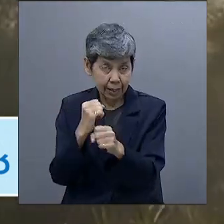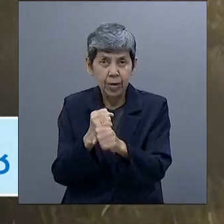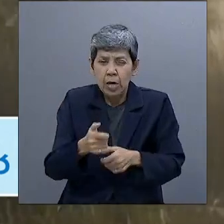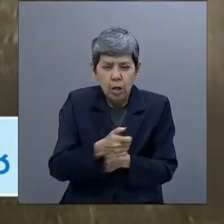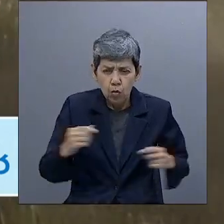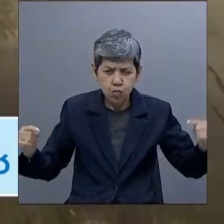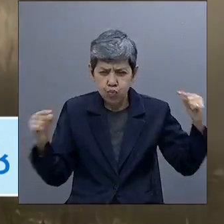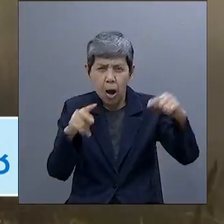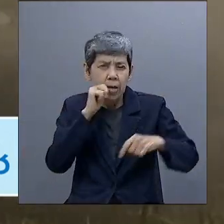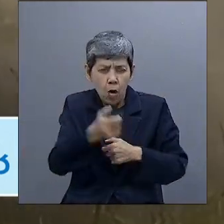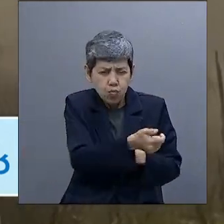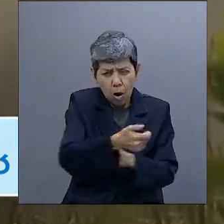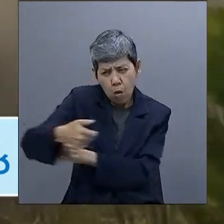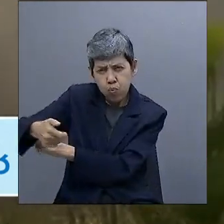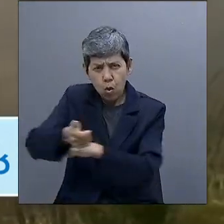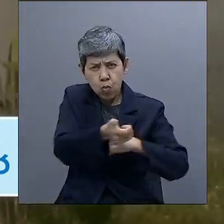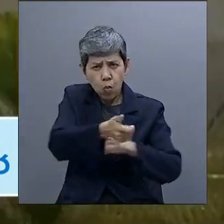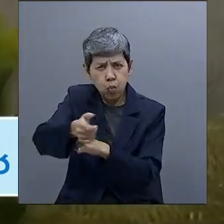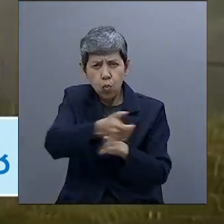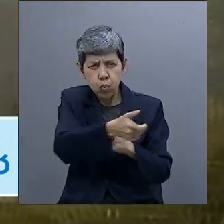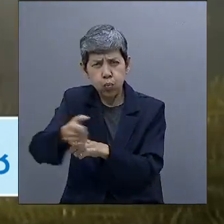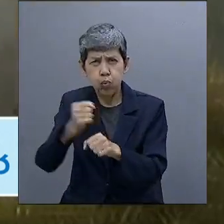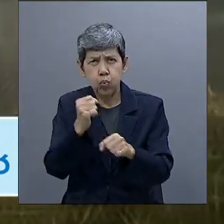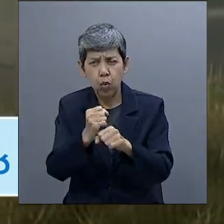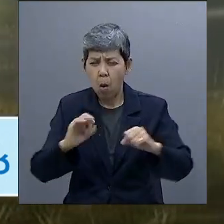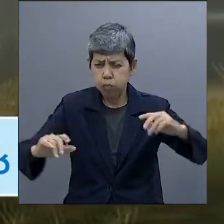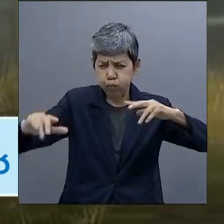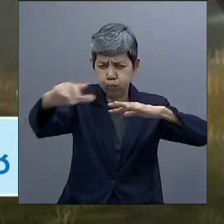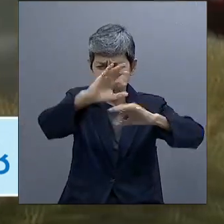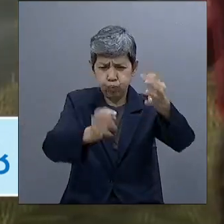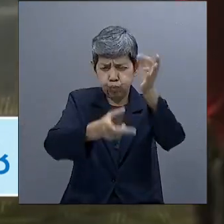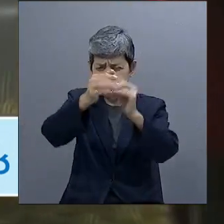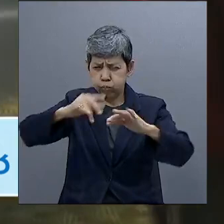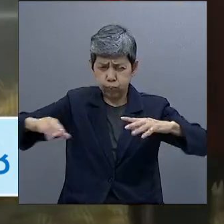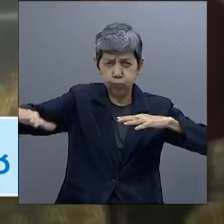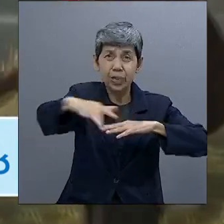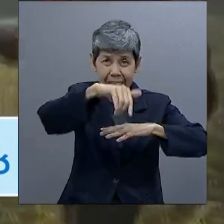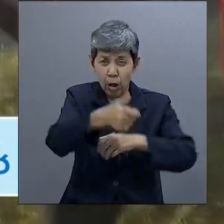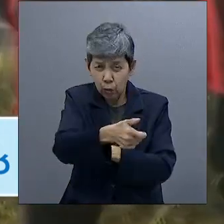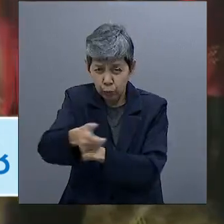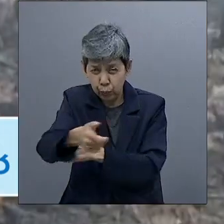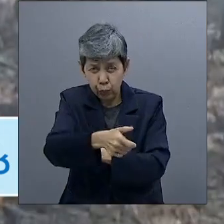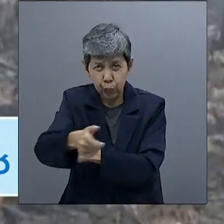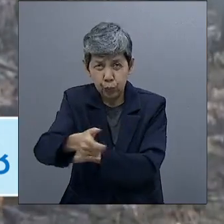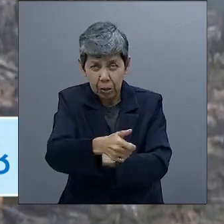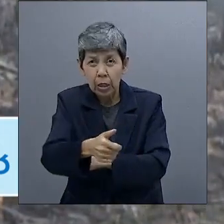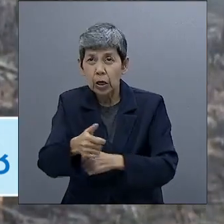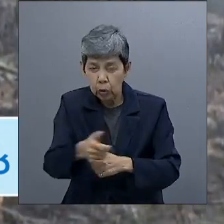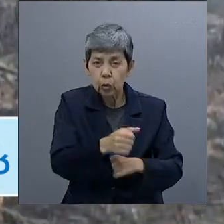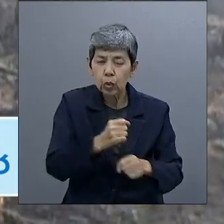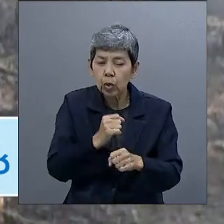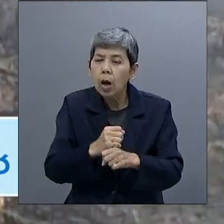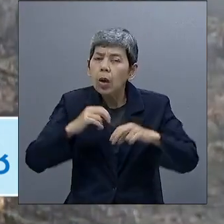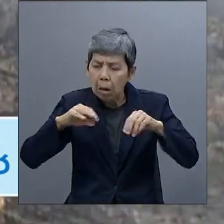น้ำเลี้ยงสกัดกั้นแนวไฟป่าพรุที่กำลังลุกลามขยายอย่างรวดเร็วเข้าประชิดแนวเขตพื้นที่วิจั